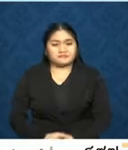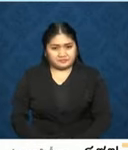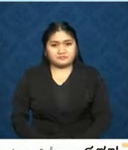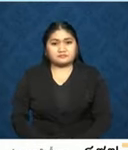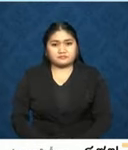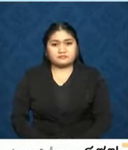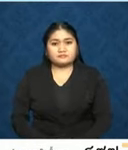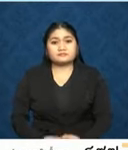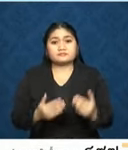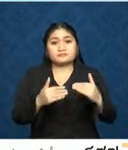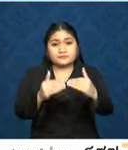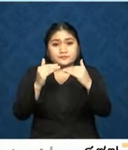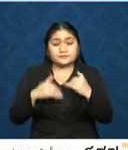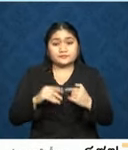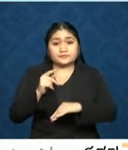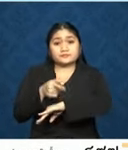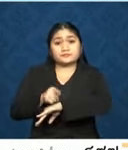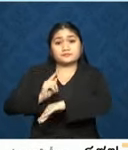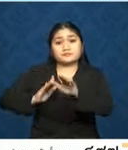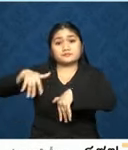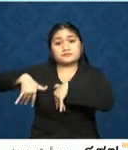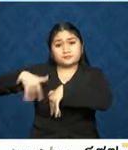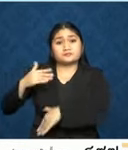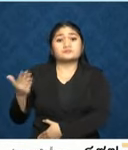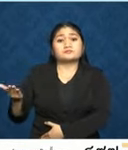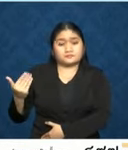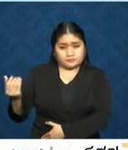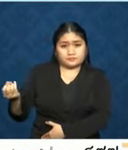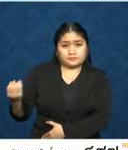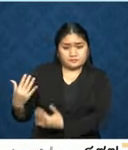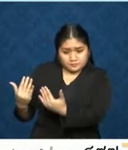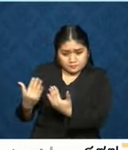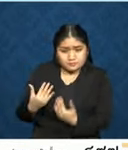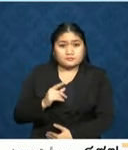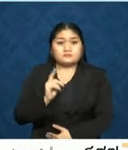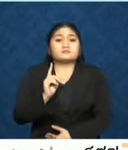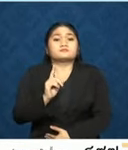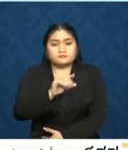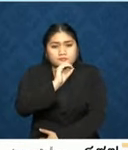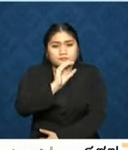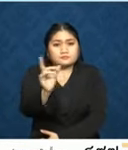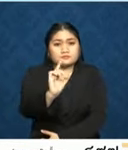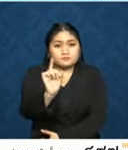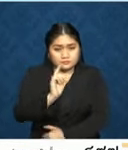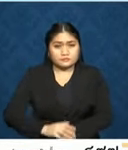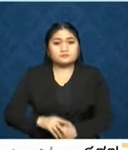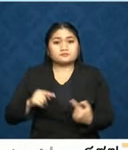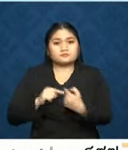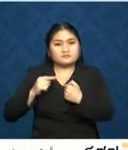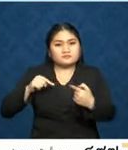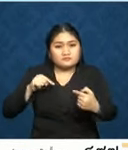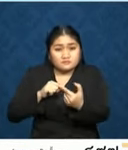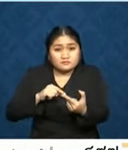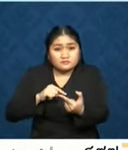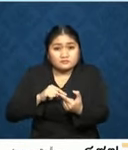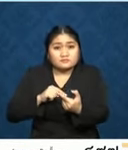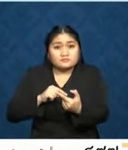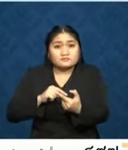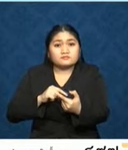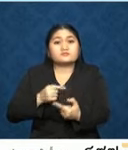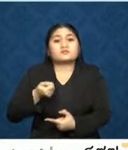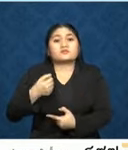ประธานชุมชนในพื้นที่ของดิฉันฝากร้องเรียนมาถึงปัญหาความล่าช้าในการส่งมอบเครื่องแบบ